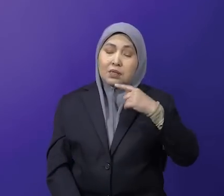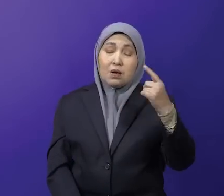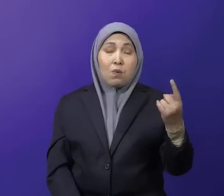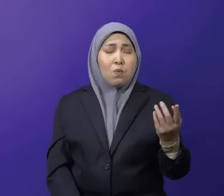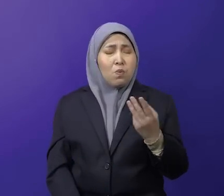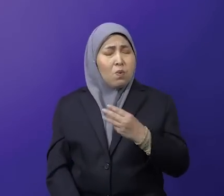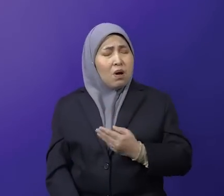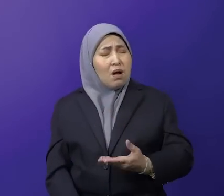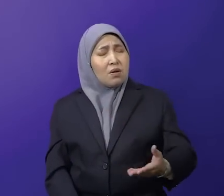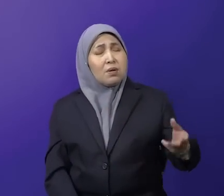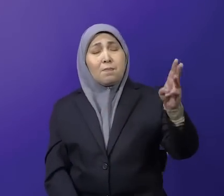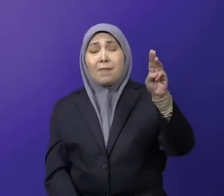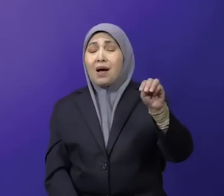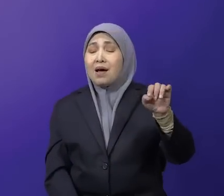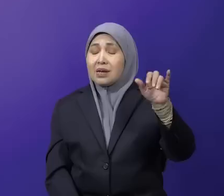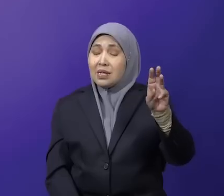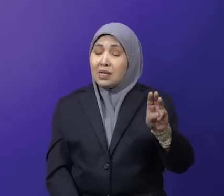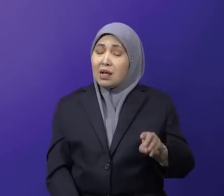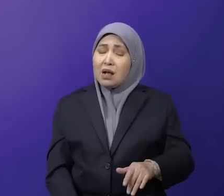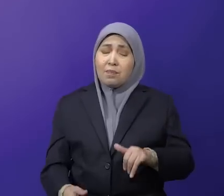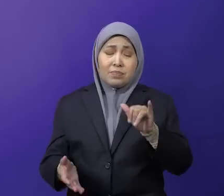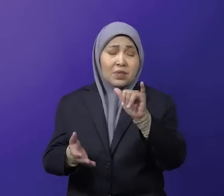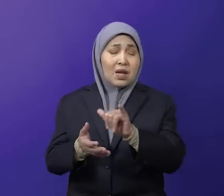الملائكة يا مريم